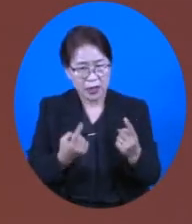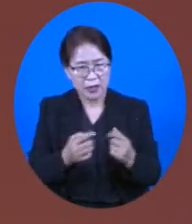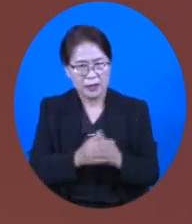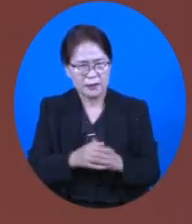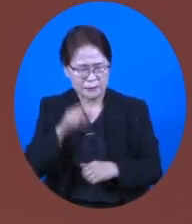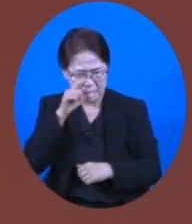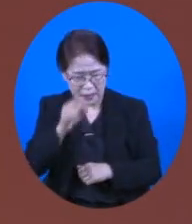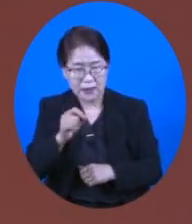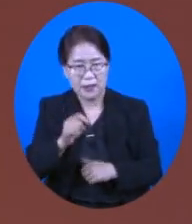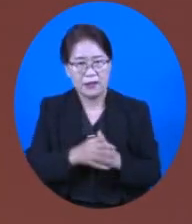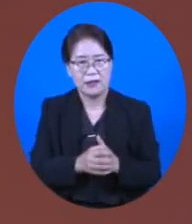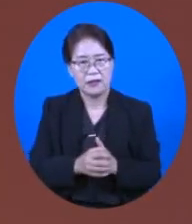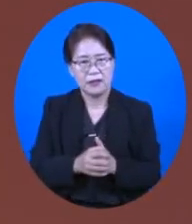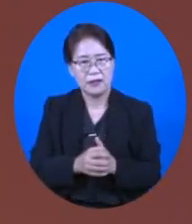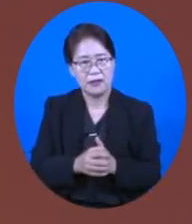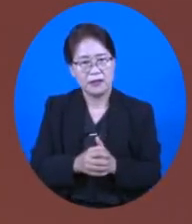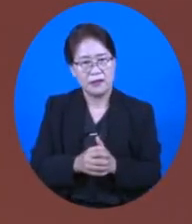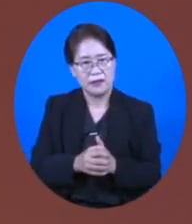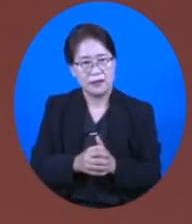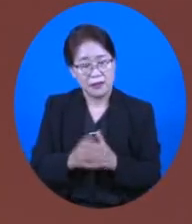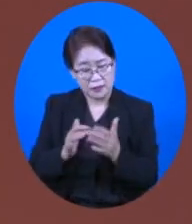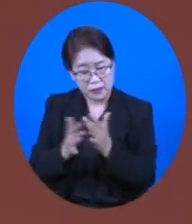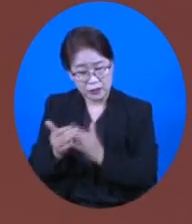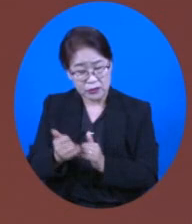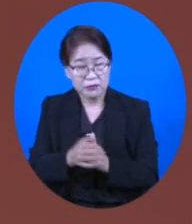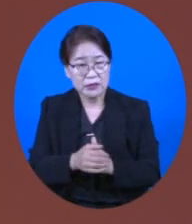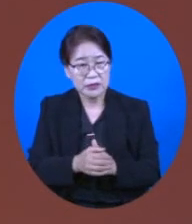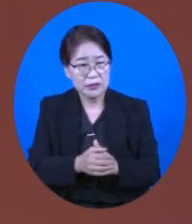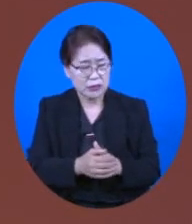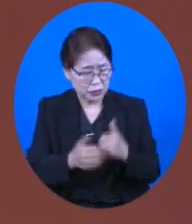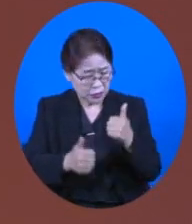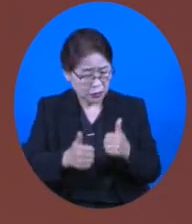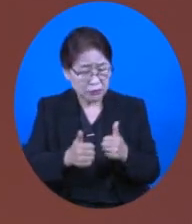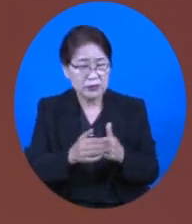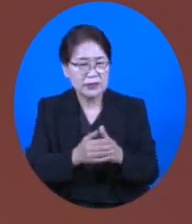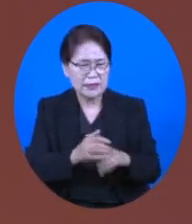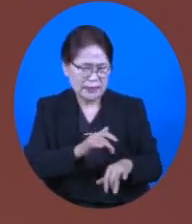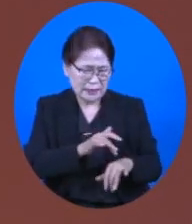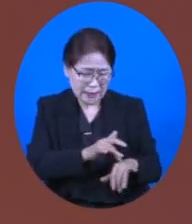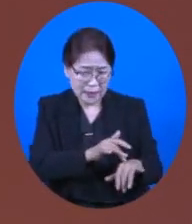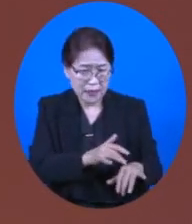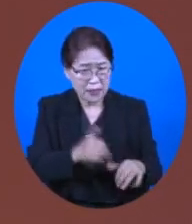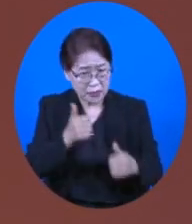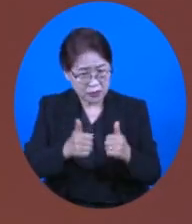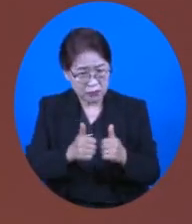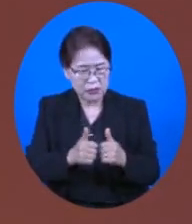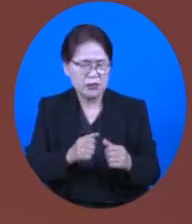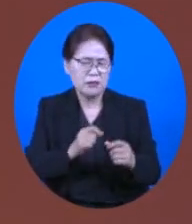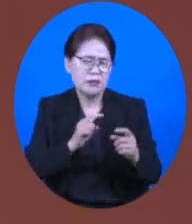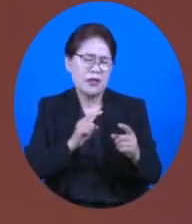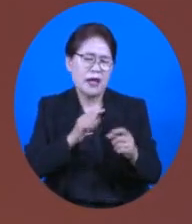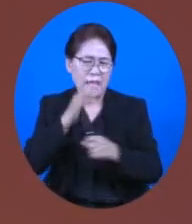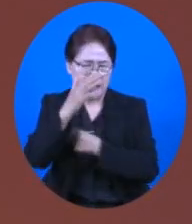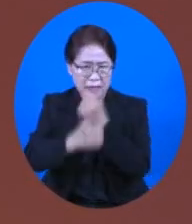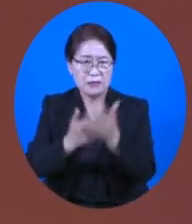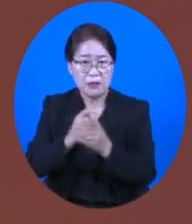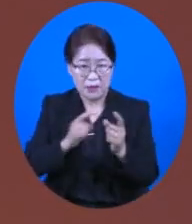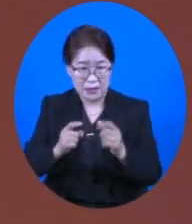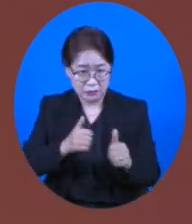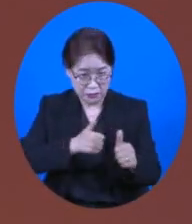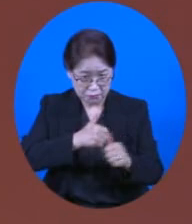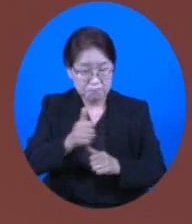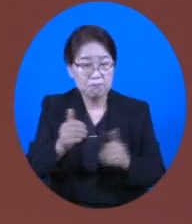시험을 말씀으로 물리치셨습니다. 자, 여기서 자기들이 증언하는 말씀이란 건 뭐냐? 좀 더